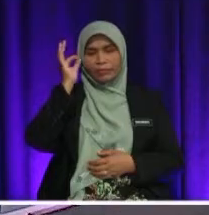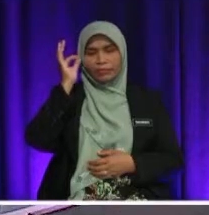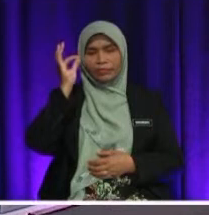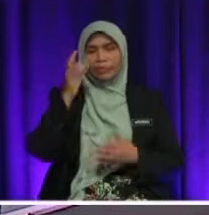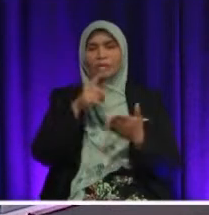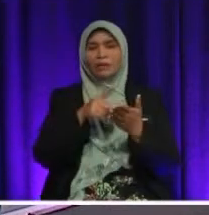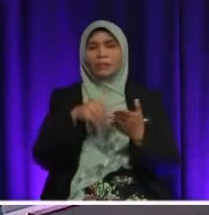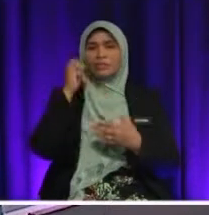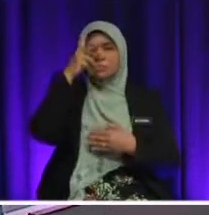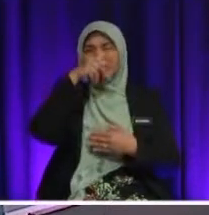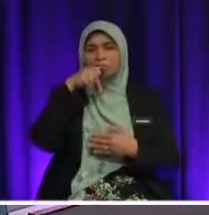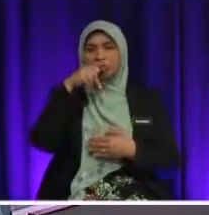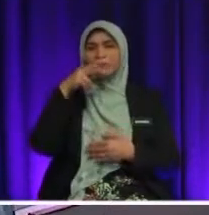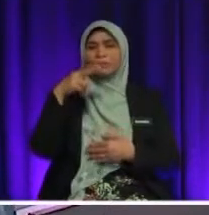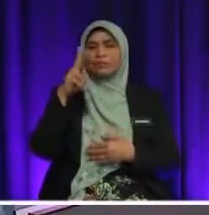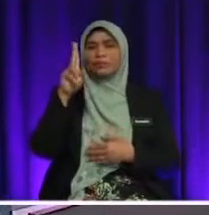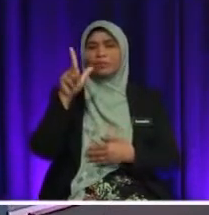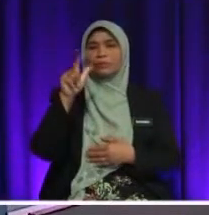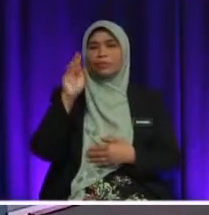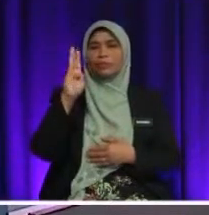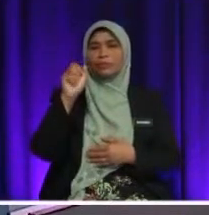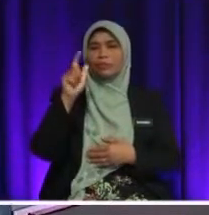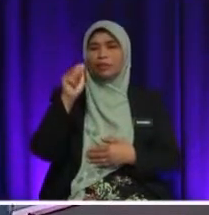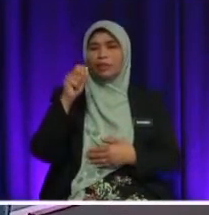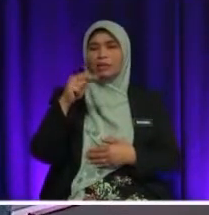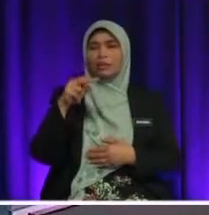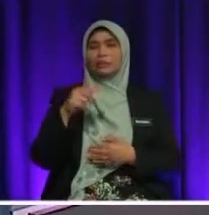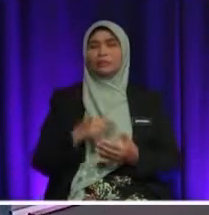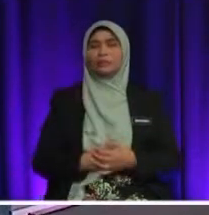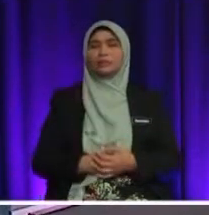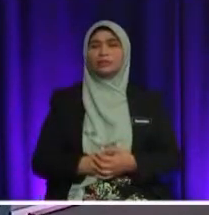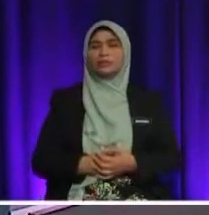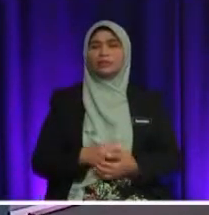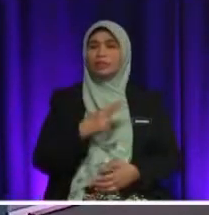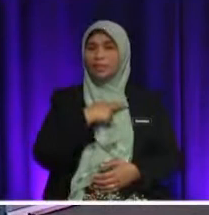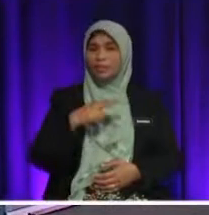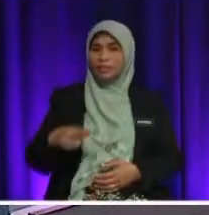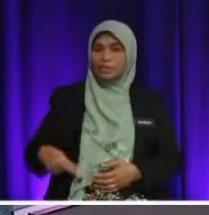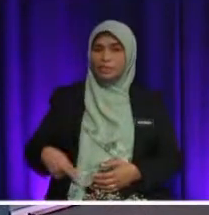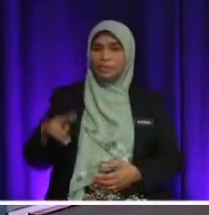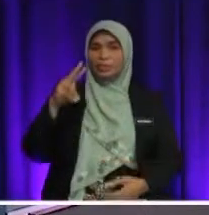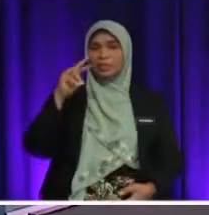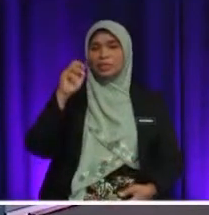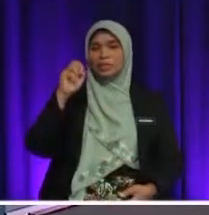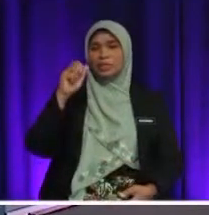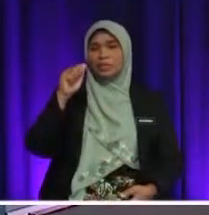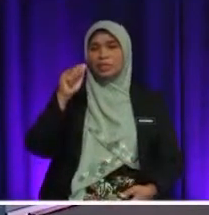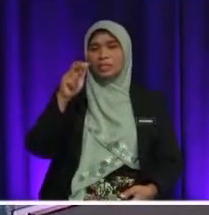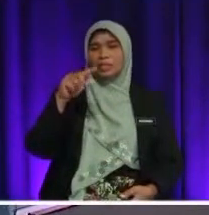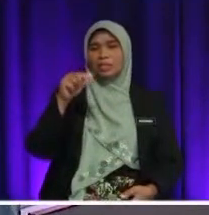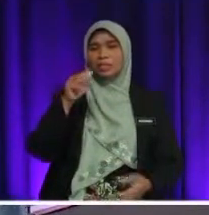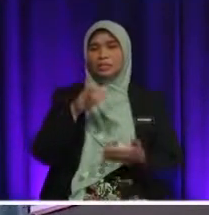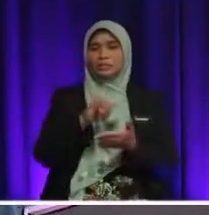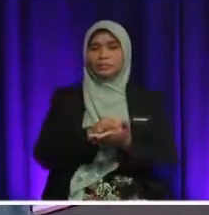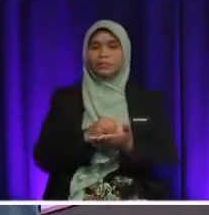apa sih Kak hulubalang Raja Naga itu apa sih takdir oke Hai tapi tidak coba tersebut